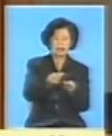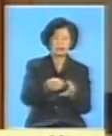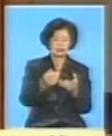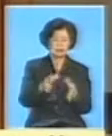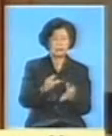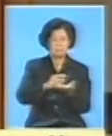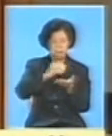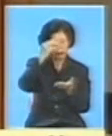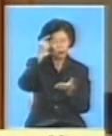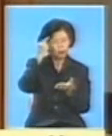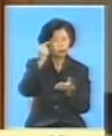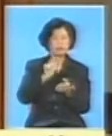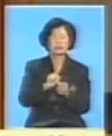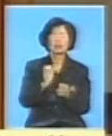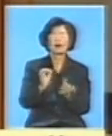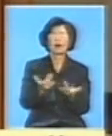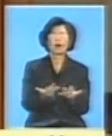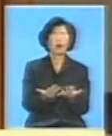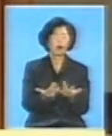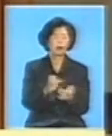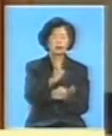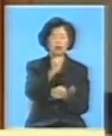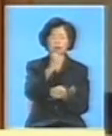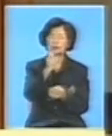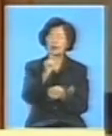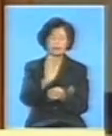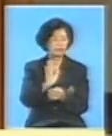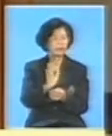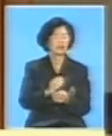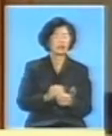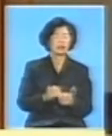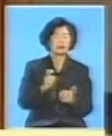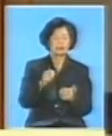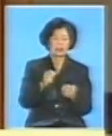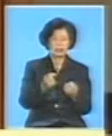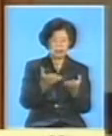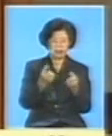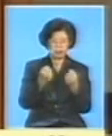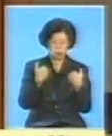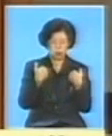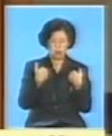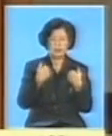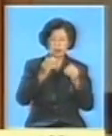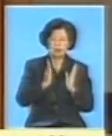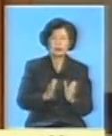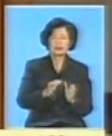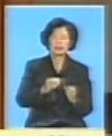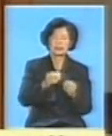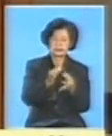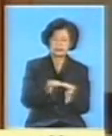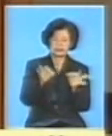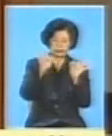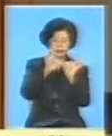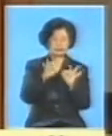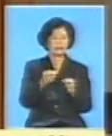นะครับไม่ต้องไปรอสอบกันไปสอบกันมานะเราก็ได้คนที่มีคุณภาพตรงกับความต้องการของแต่ละหน่วยงานนะครับอันไหนที่ต้องการเ